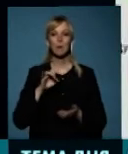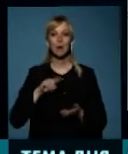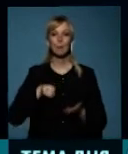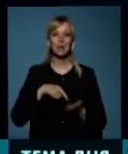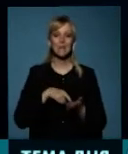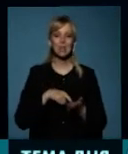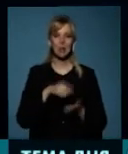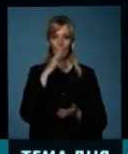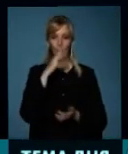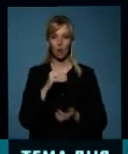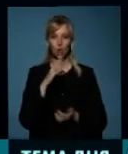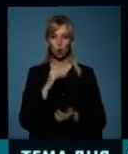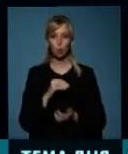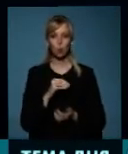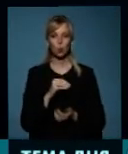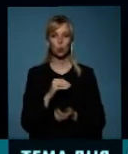автобусний маршрут,